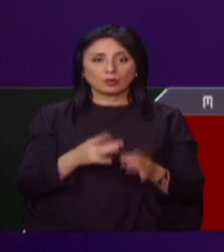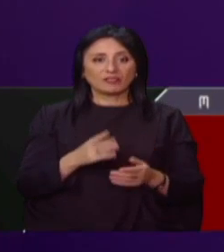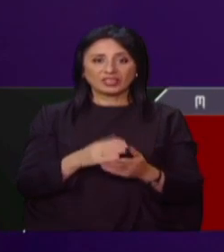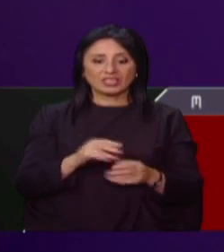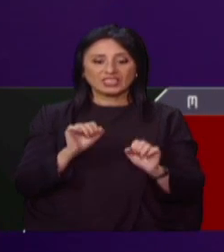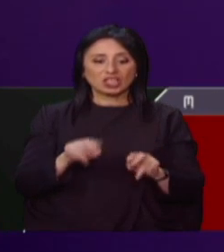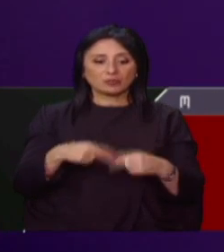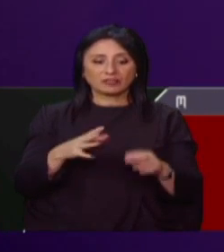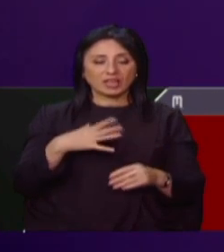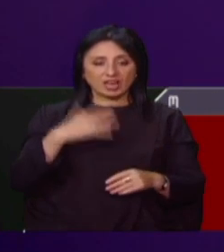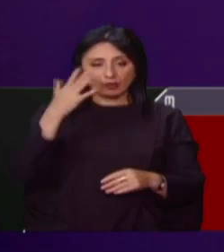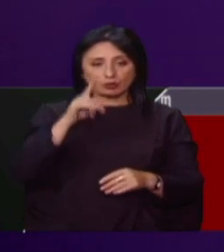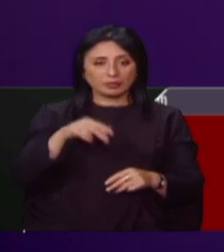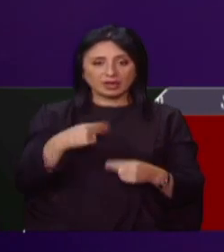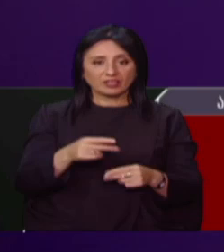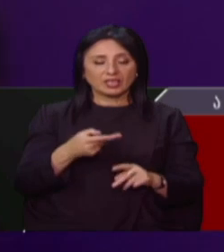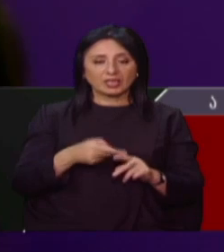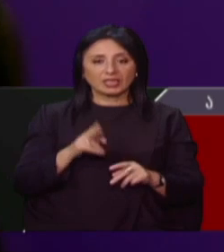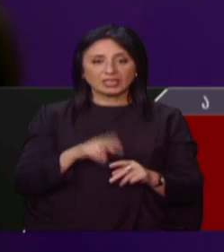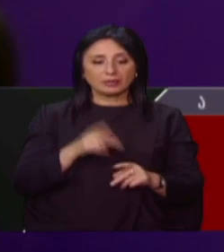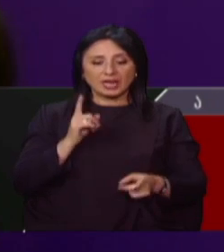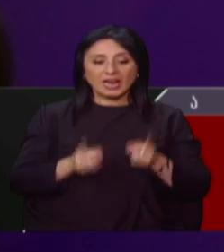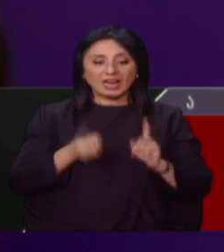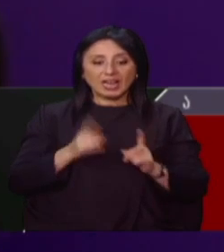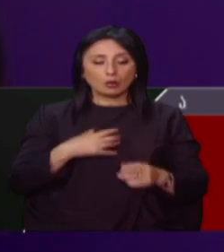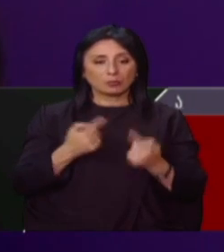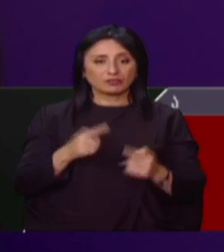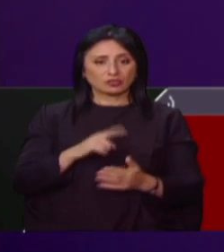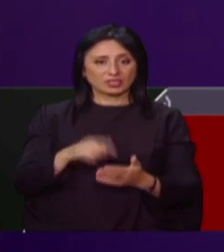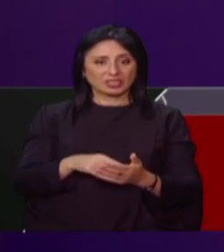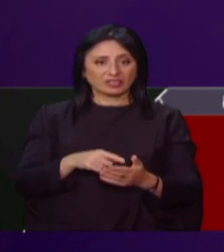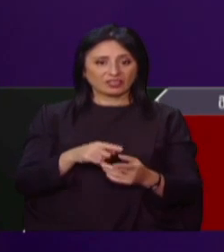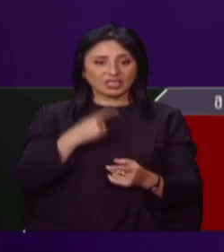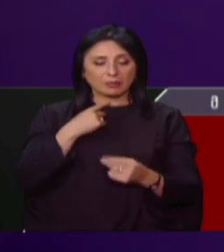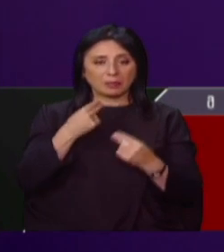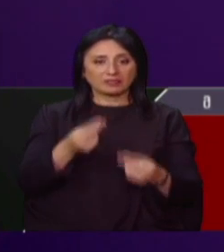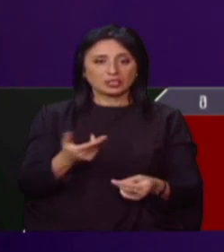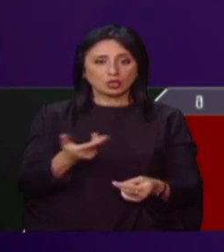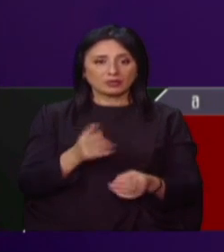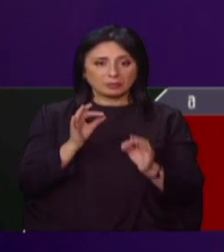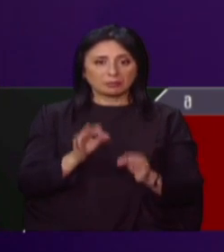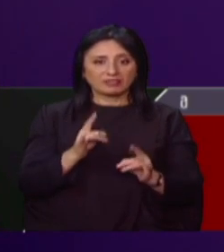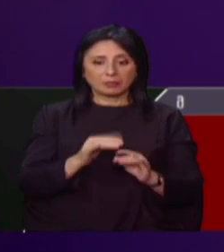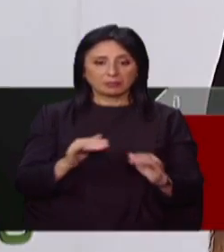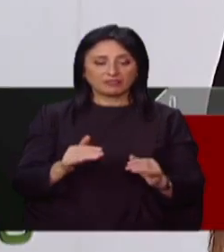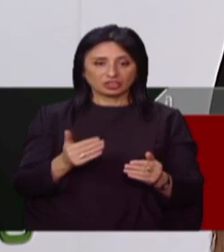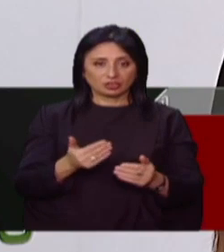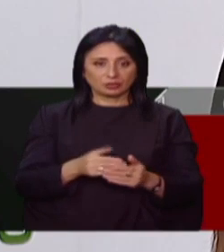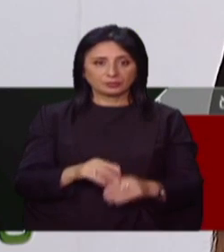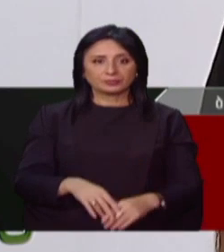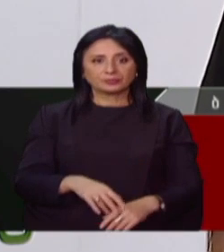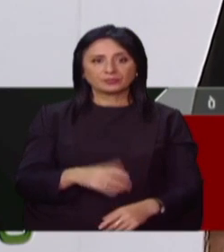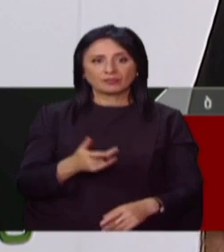არიძლევა საშუალებას ქართული ოცნება, რომ იმ რეალურად მნიშვნელოვან საკითხებს მიცეთ ხმა, რომელიც მართლა ბავშვებს იწევს პროპაგანდის გამო.